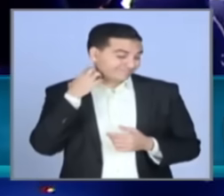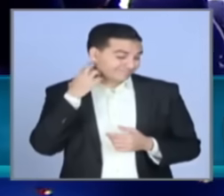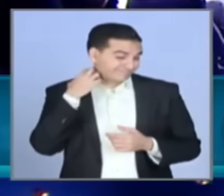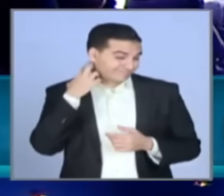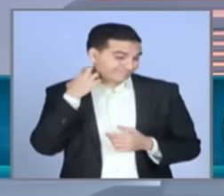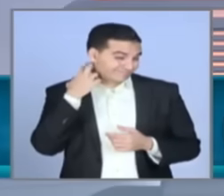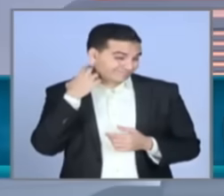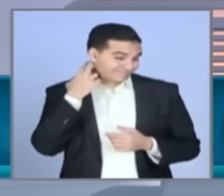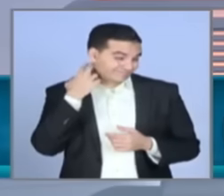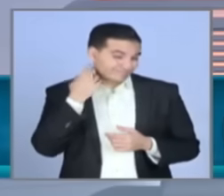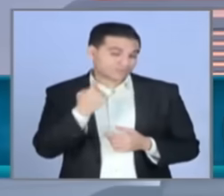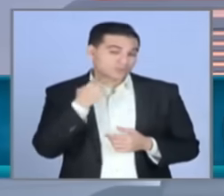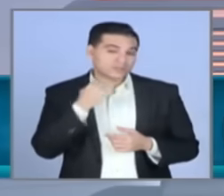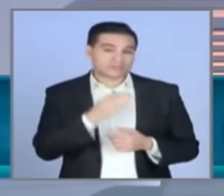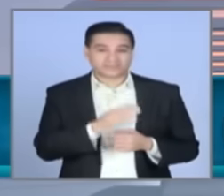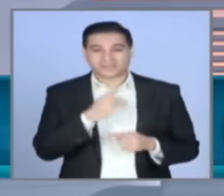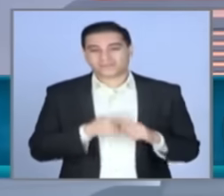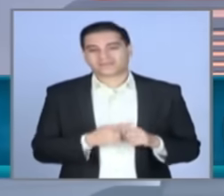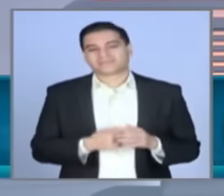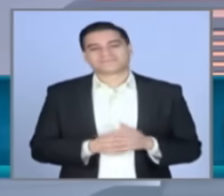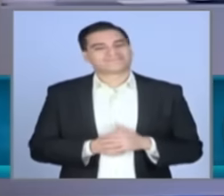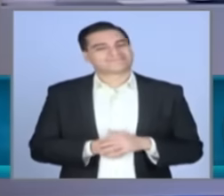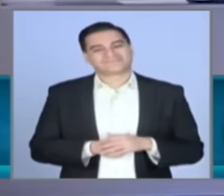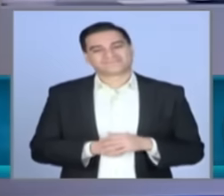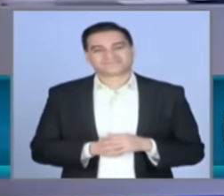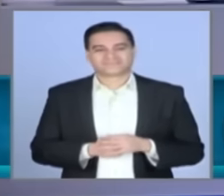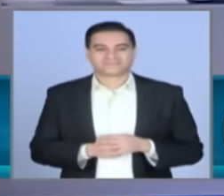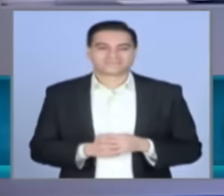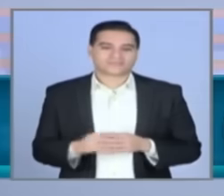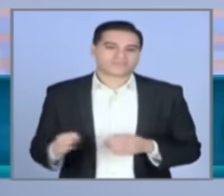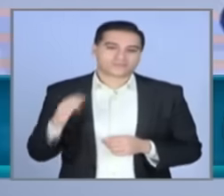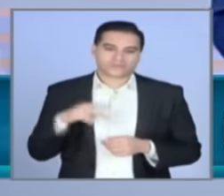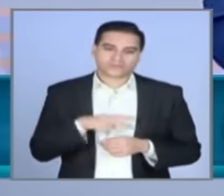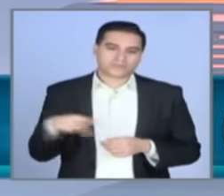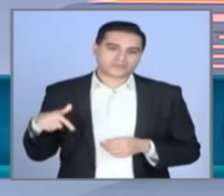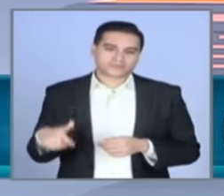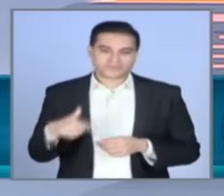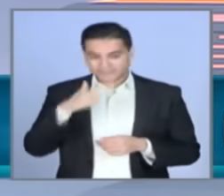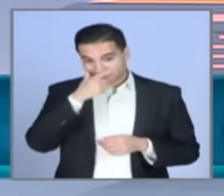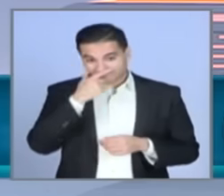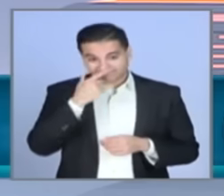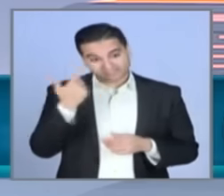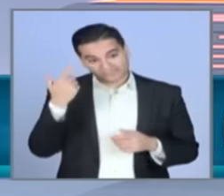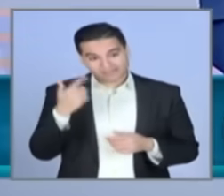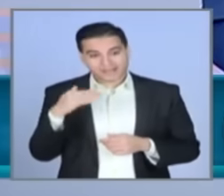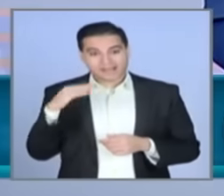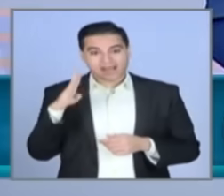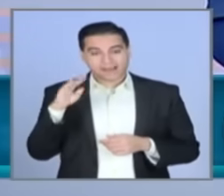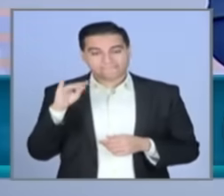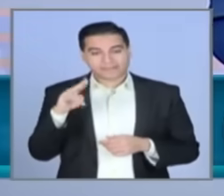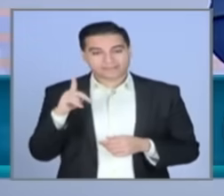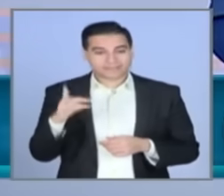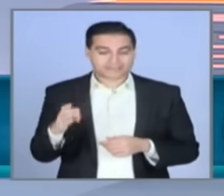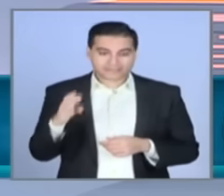جدا. في إجابة؟ إجابتك 860. مدام حكمة كانت إجابتك